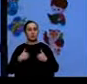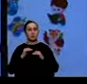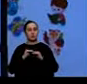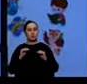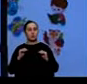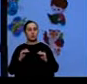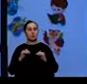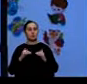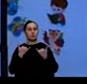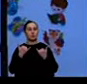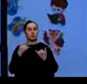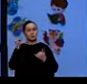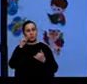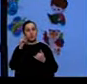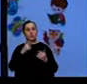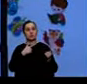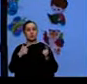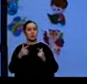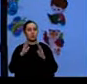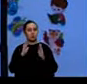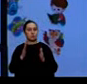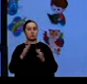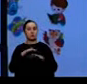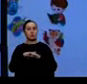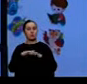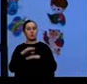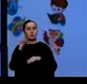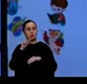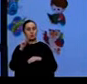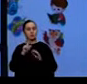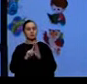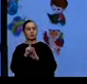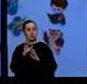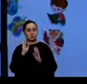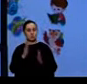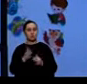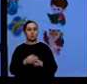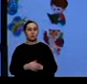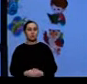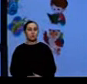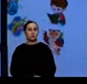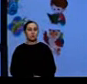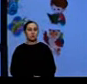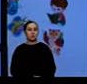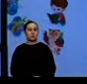Assalomu alaykum bolajonlar. Bugungi darsga tayyor bo'lsangiz, matematika darsini boshlaymiz.